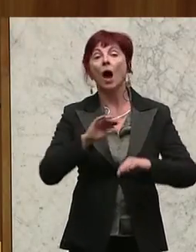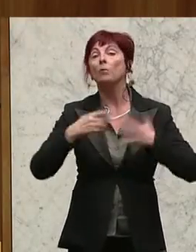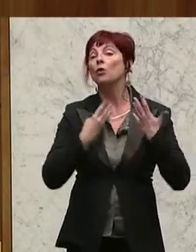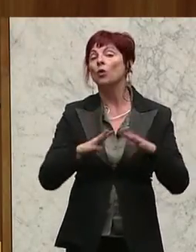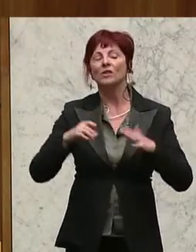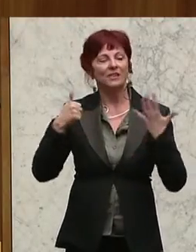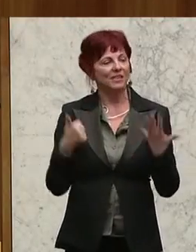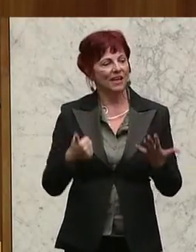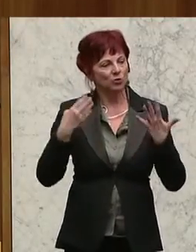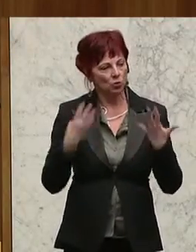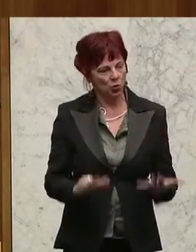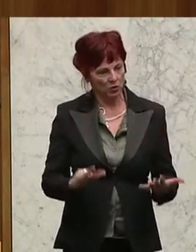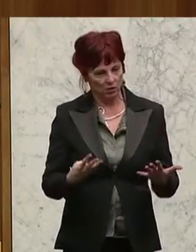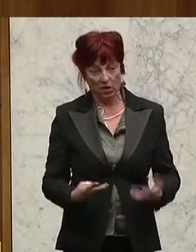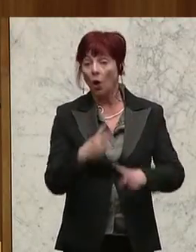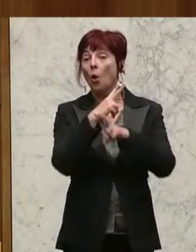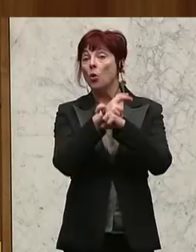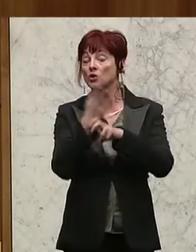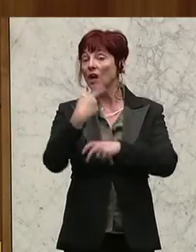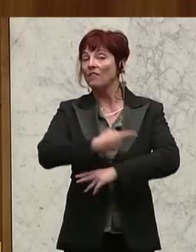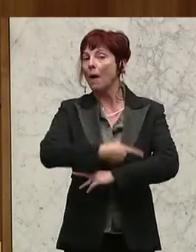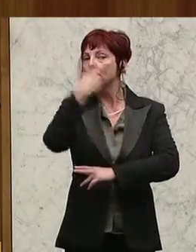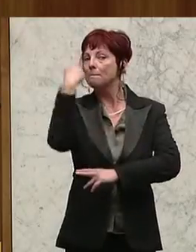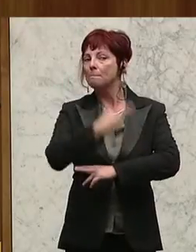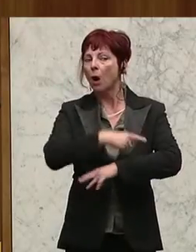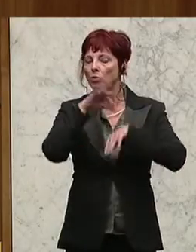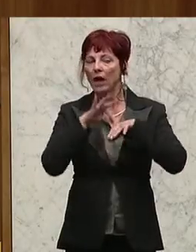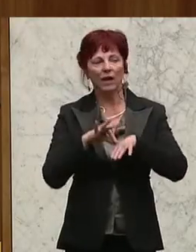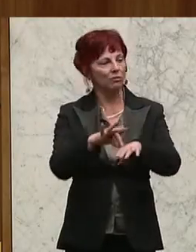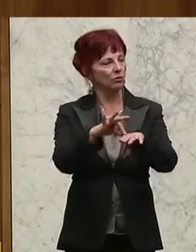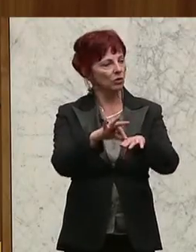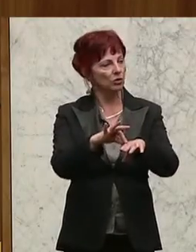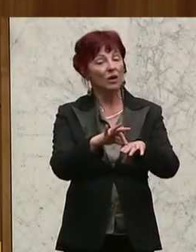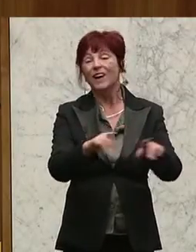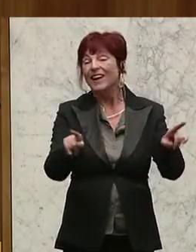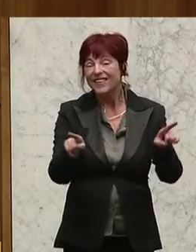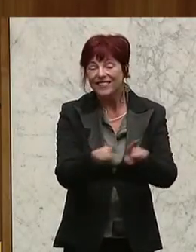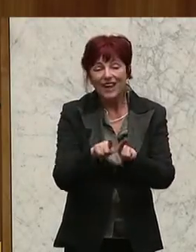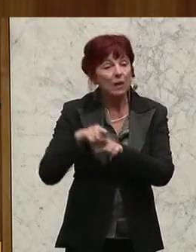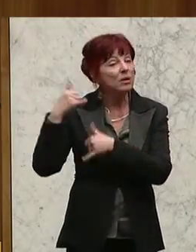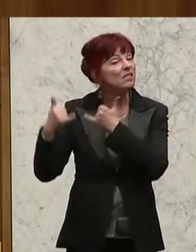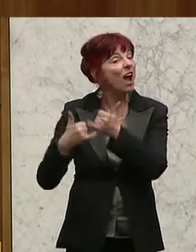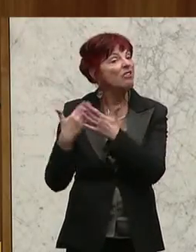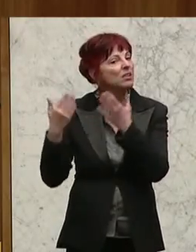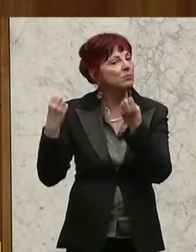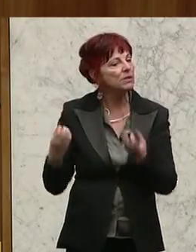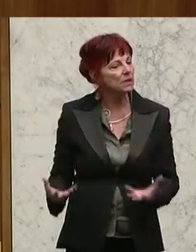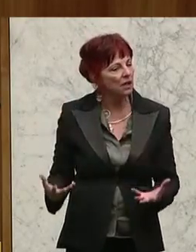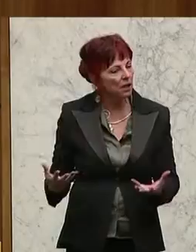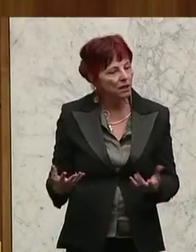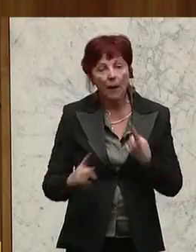1996 wurde in Österreich die Maut eingeführt. Und was ist passiert im gleichen Jahr und hat zu großer Kritik geführt?